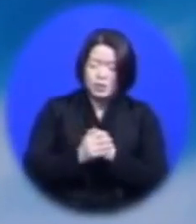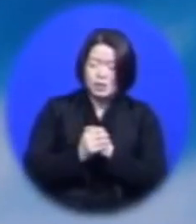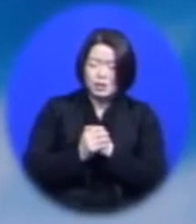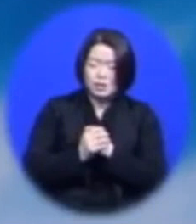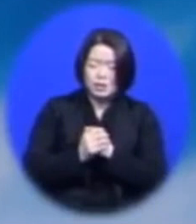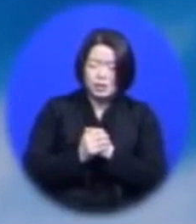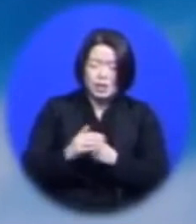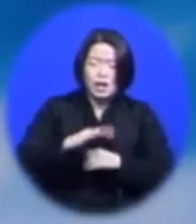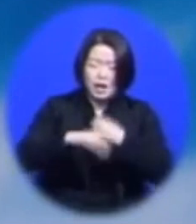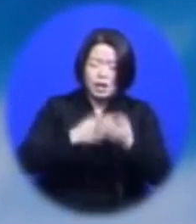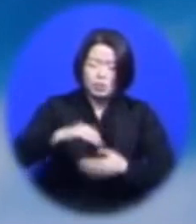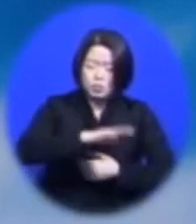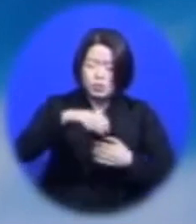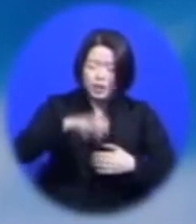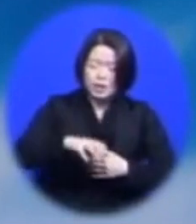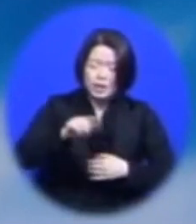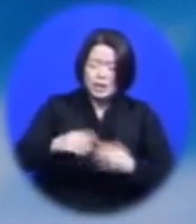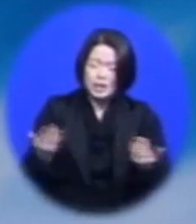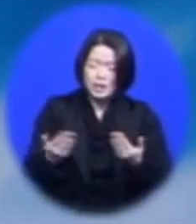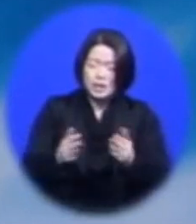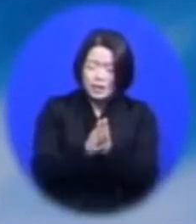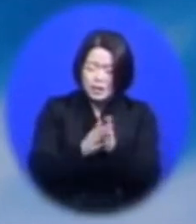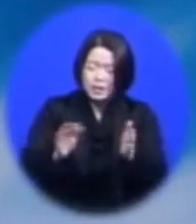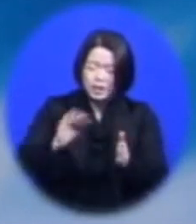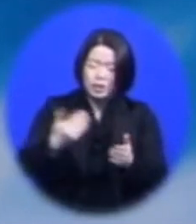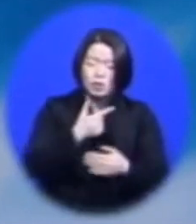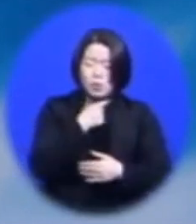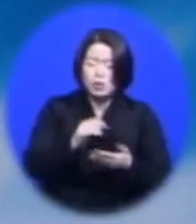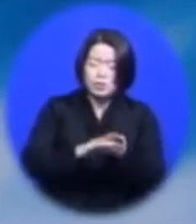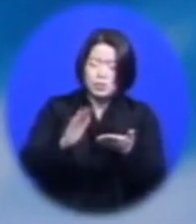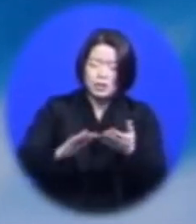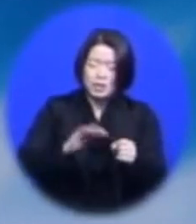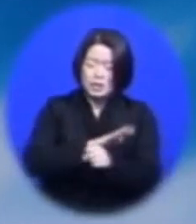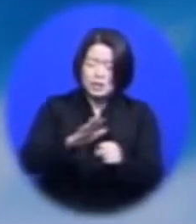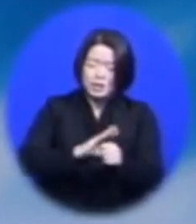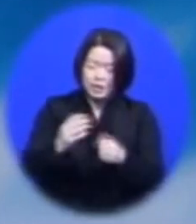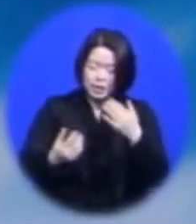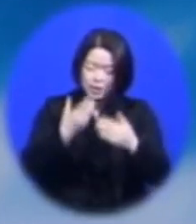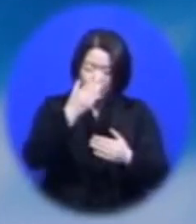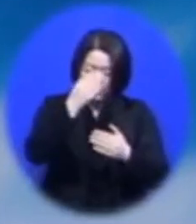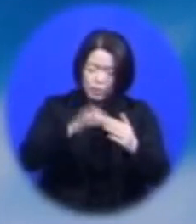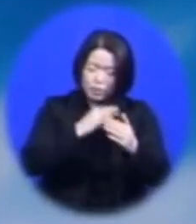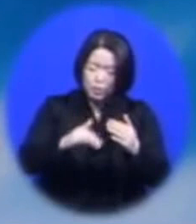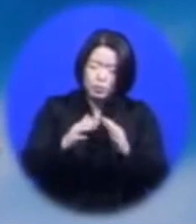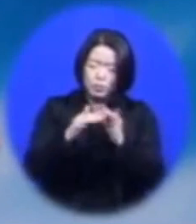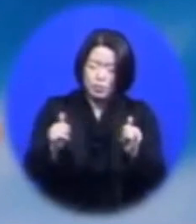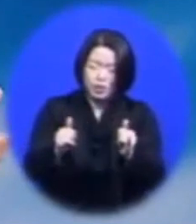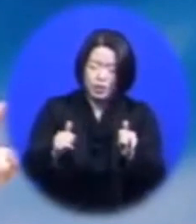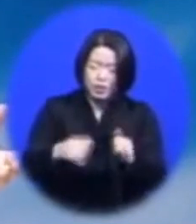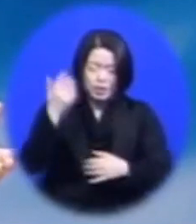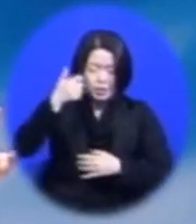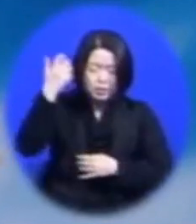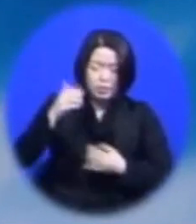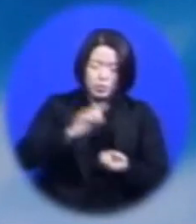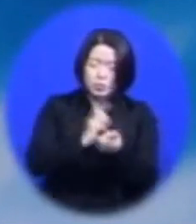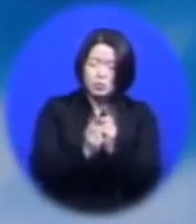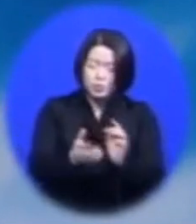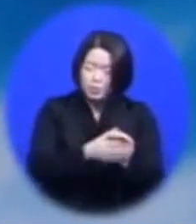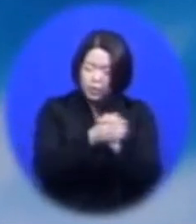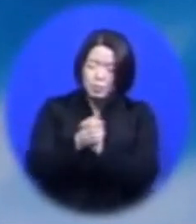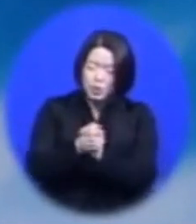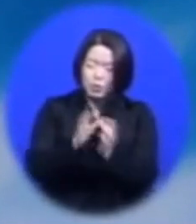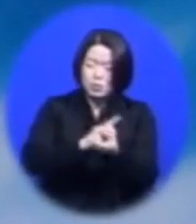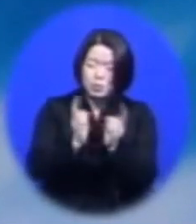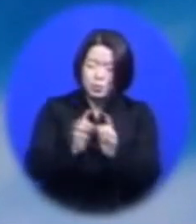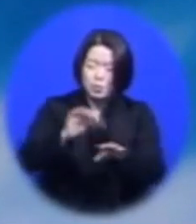하나님, 저희들 안에 이 일이 시작되기 원합니다. 사랑하는 성도들이 영적으로 서로 연합하고 서로